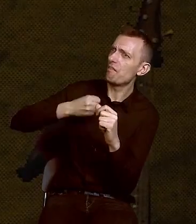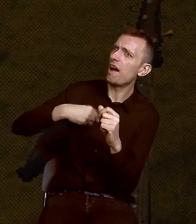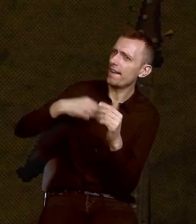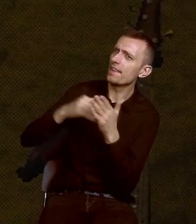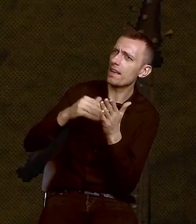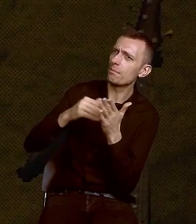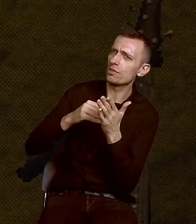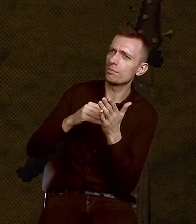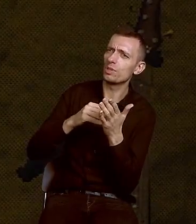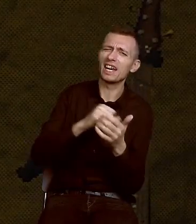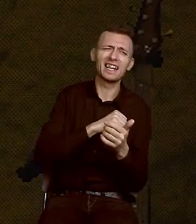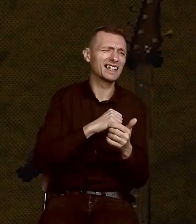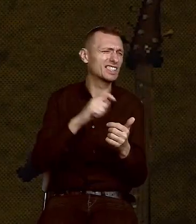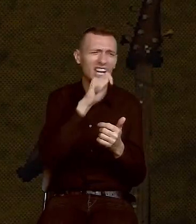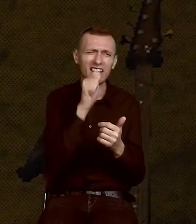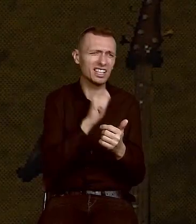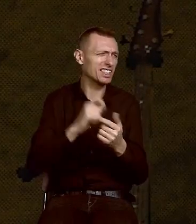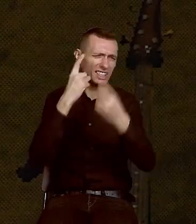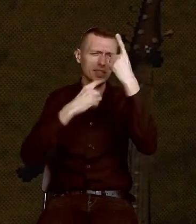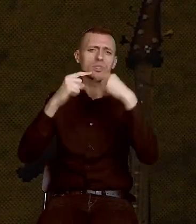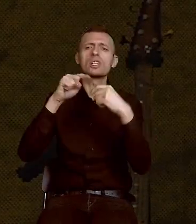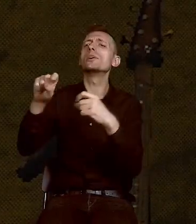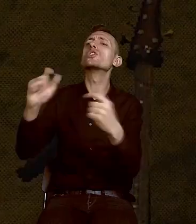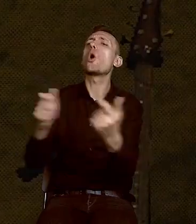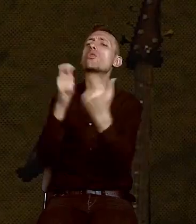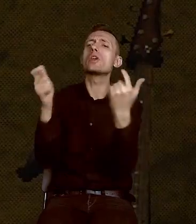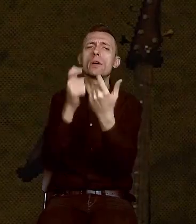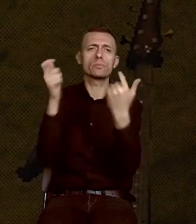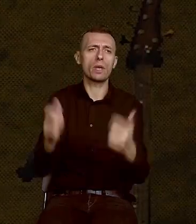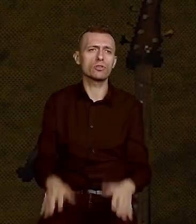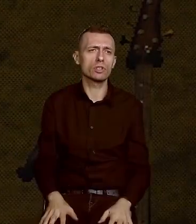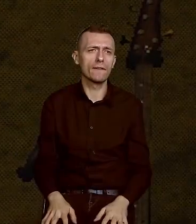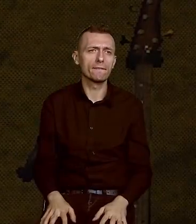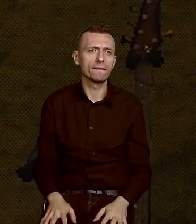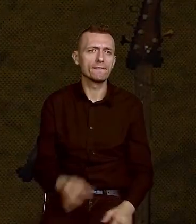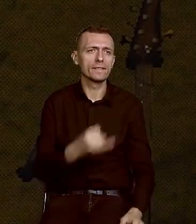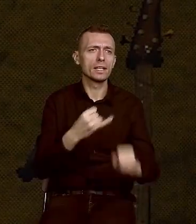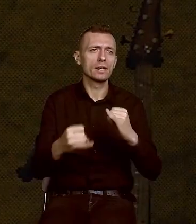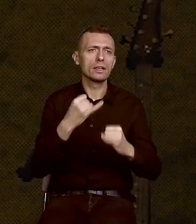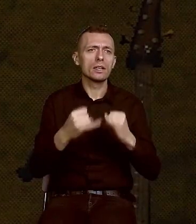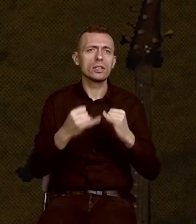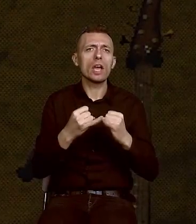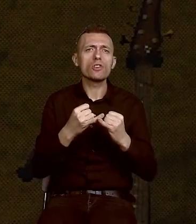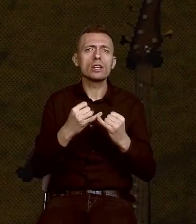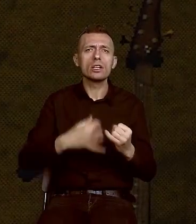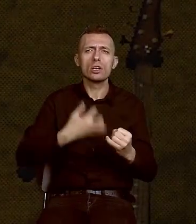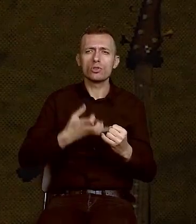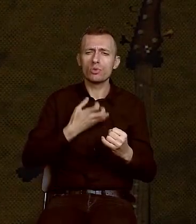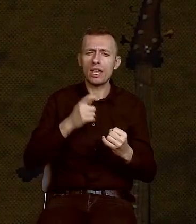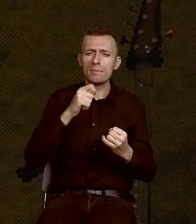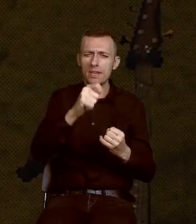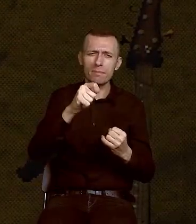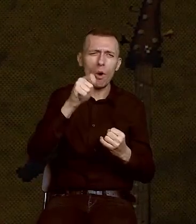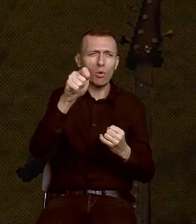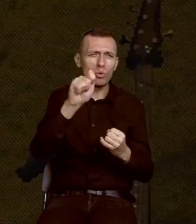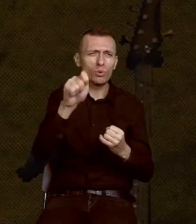się niebezpieczny. Pokusa nigdy nie mówi, nie rób tego, to zhańbi imię Boże, to zrani twoje